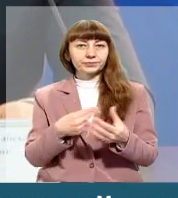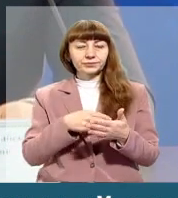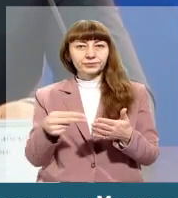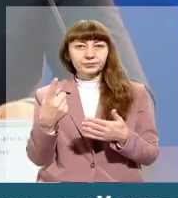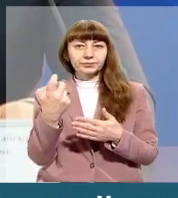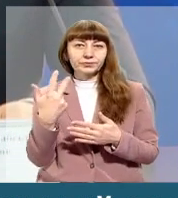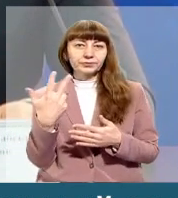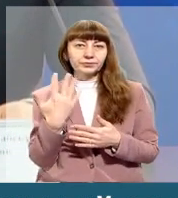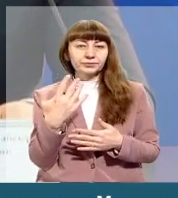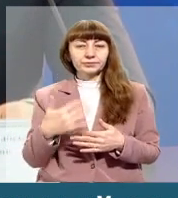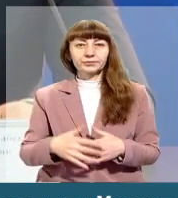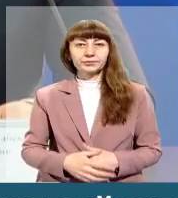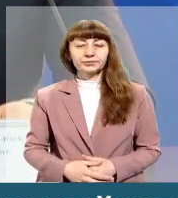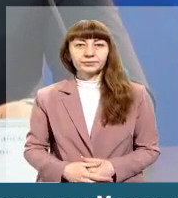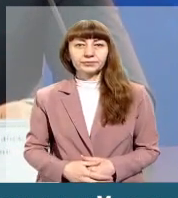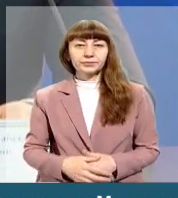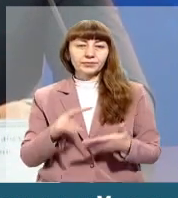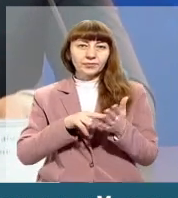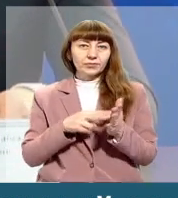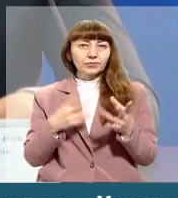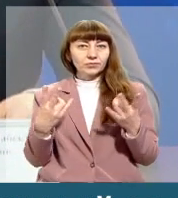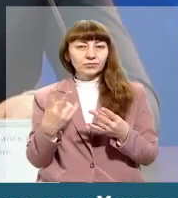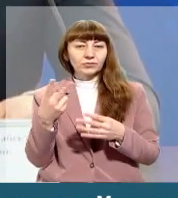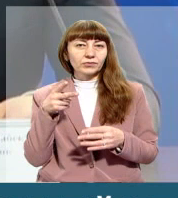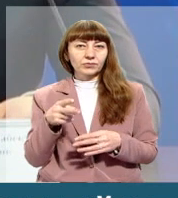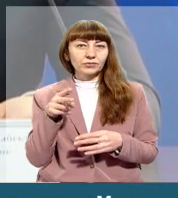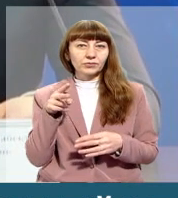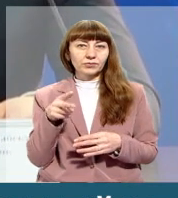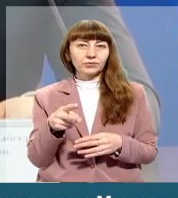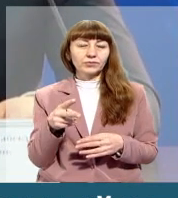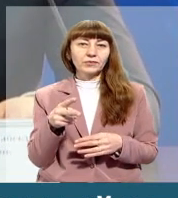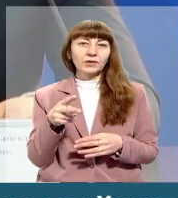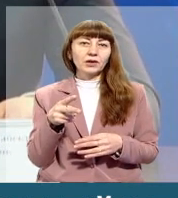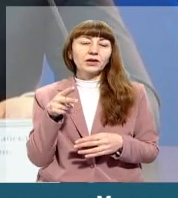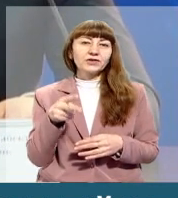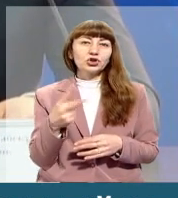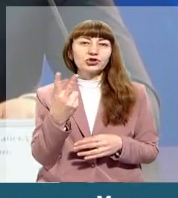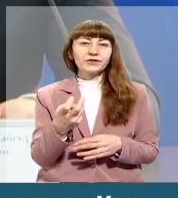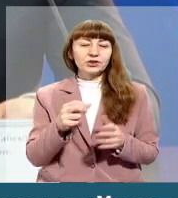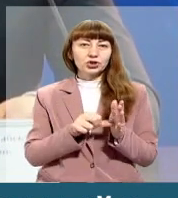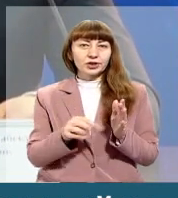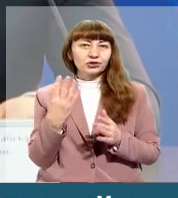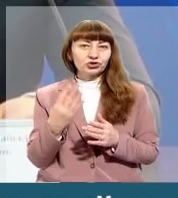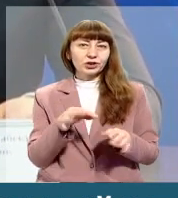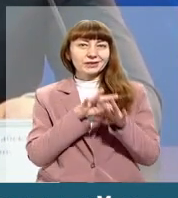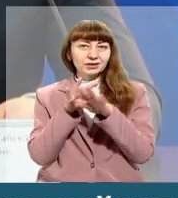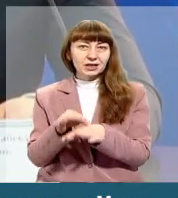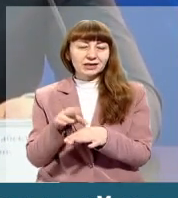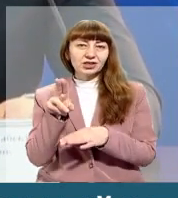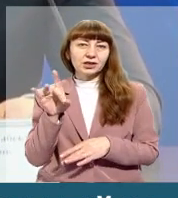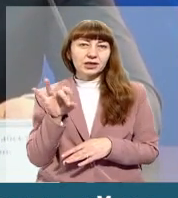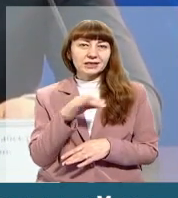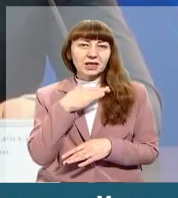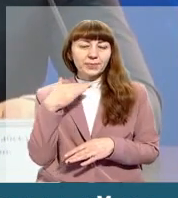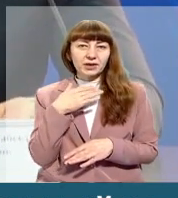закуплено 135 голов. По плану необходимо сдать 2264 головы КРС на откормочные площадки. В настоящее